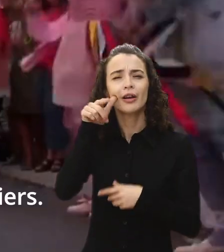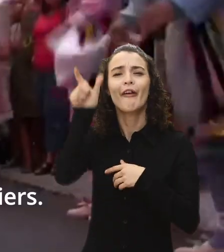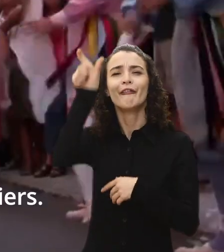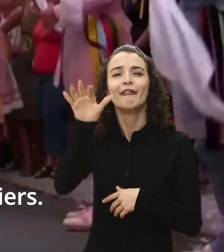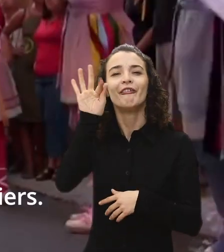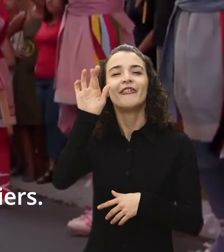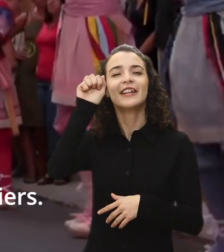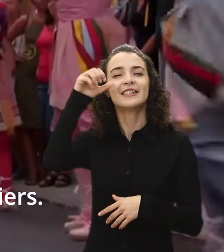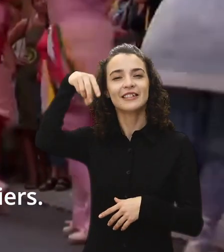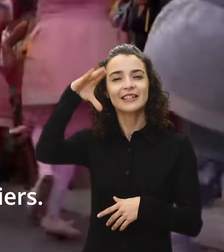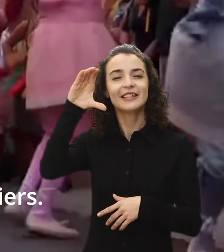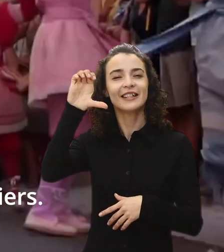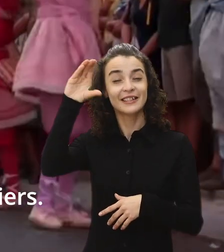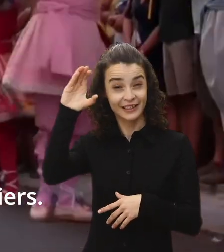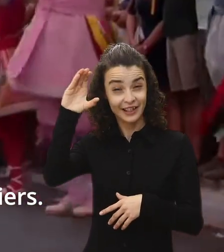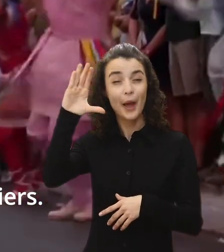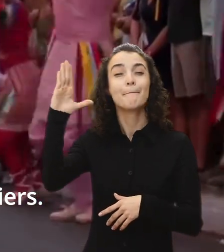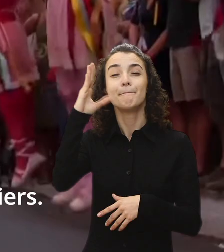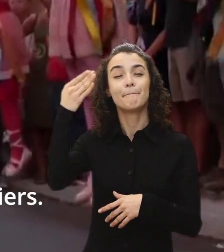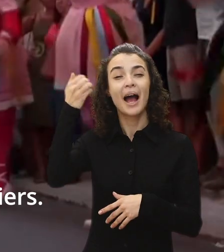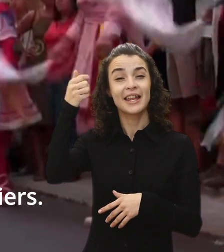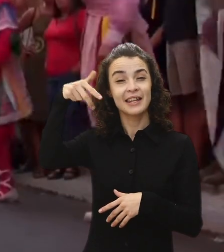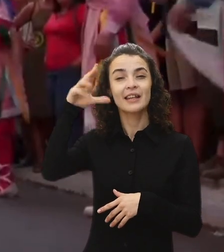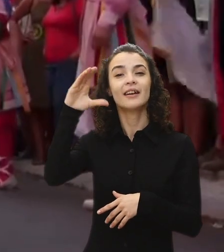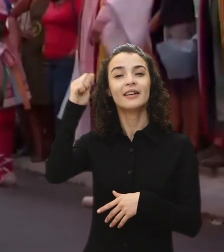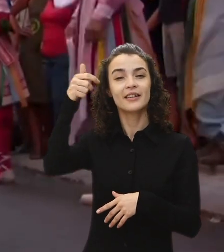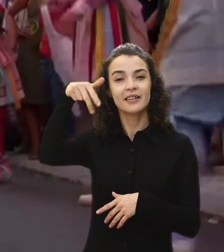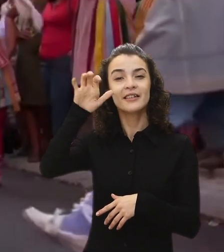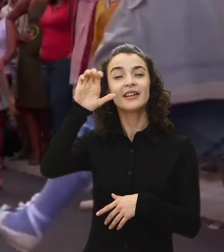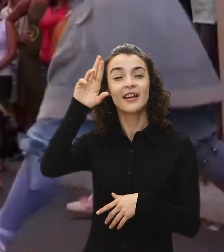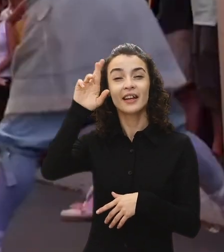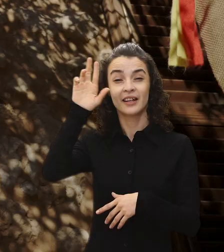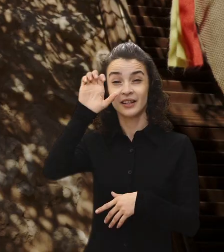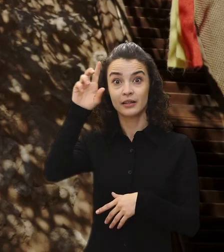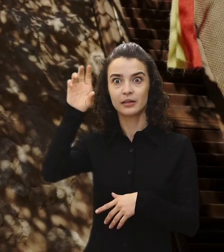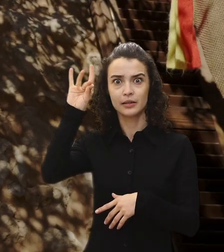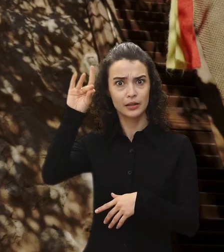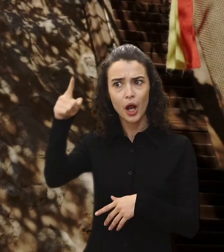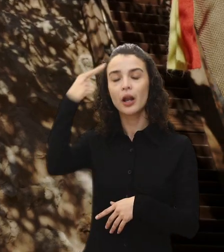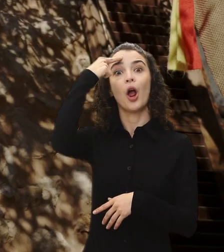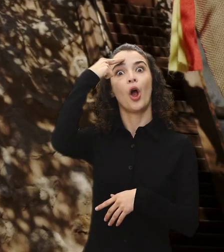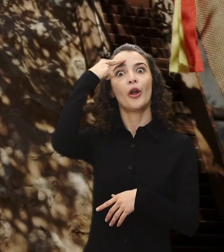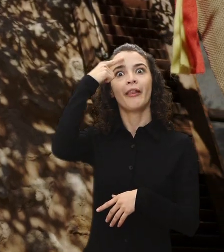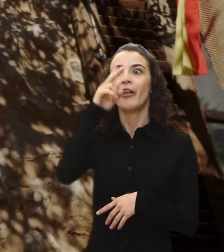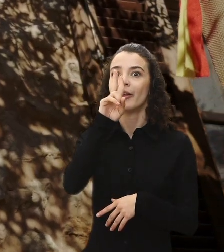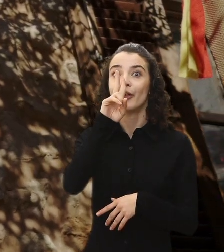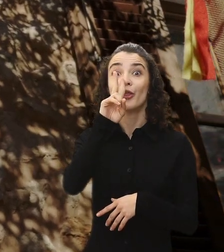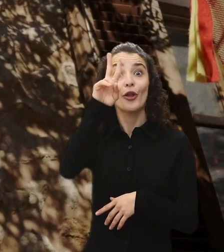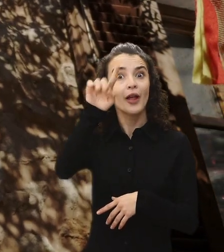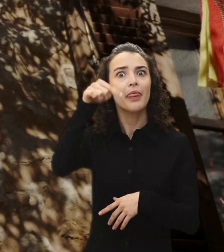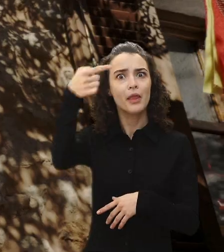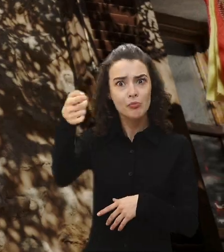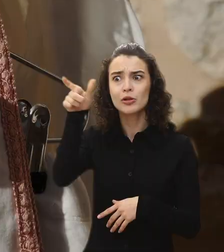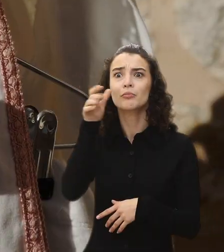Francesc Vallcaneres, que va fer ressorgir el record dels cossiers. 2 anys més tard, el 1992, el poble de